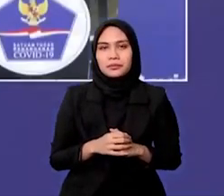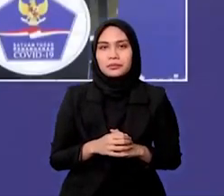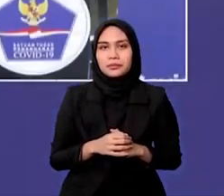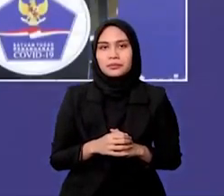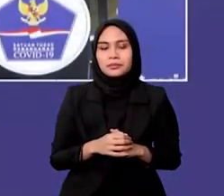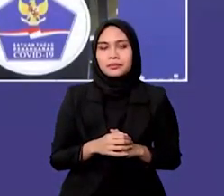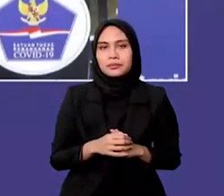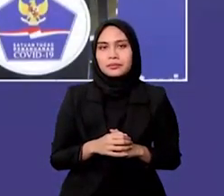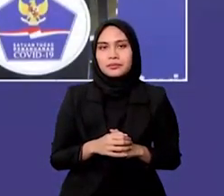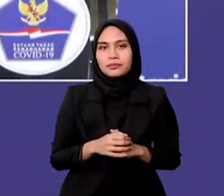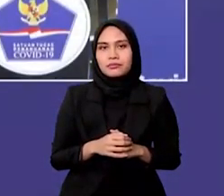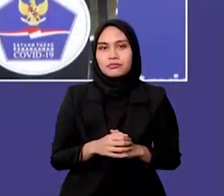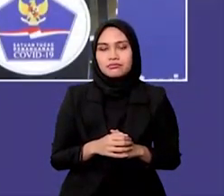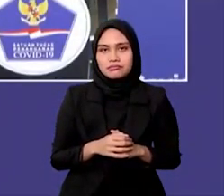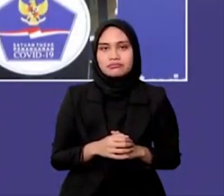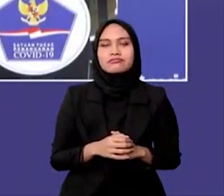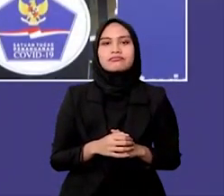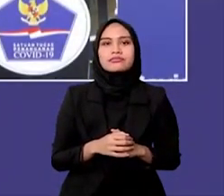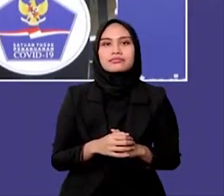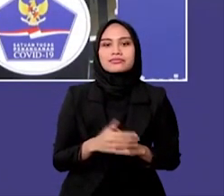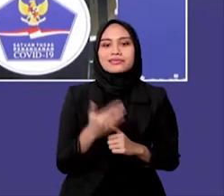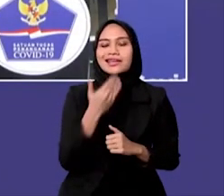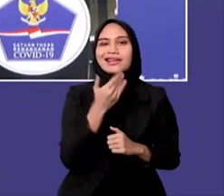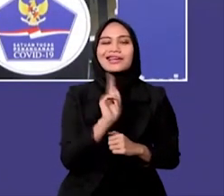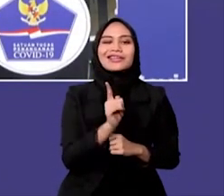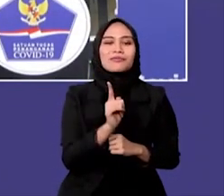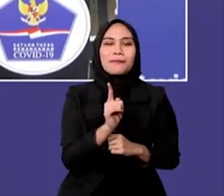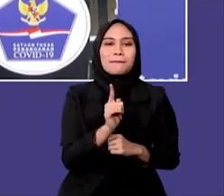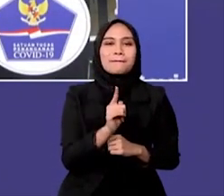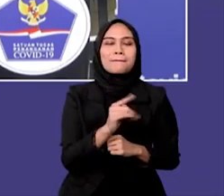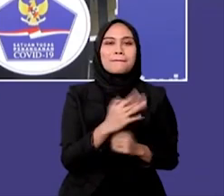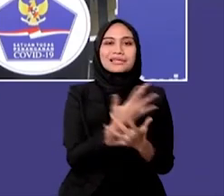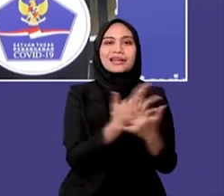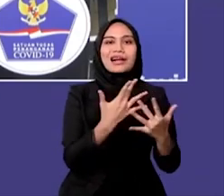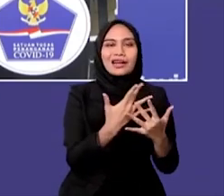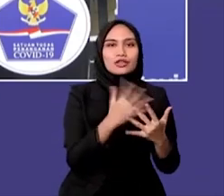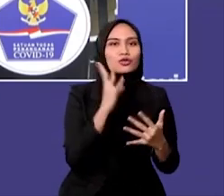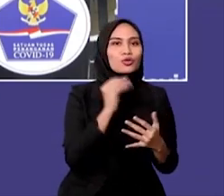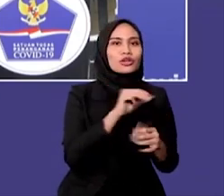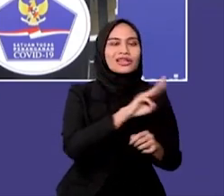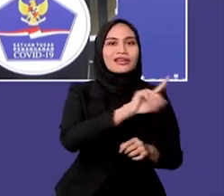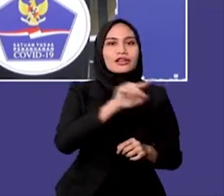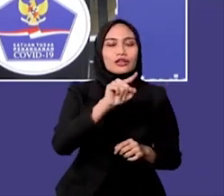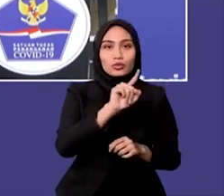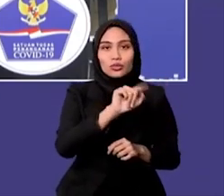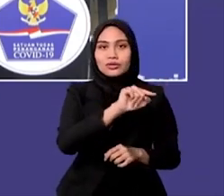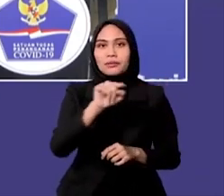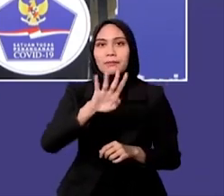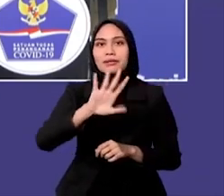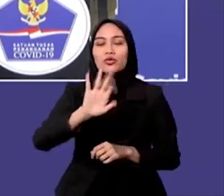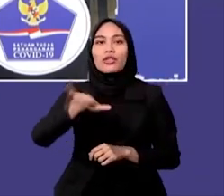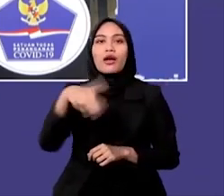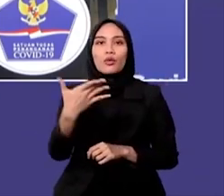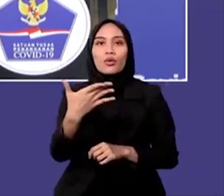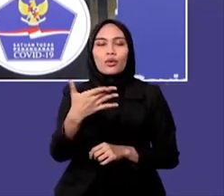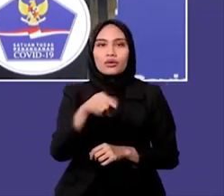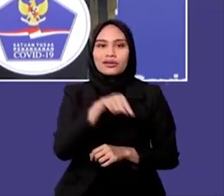masyarakat dengan usia antara 31-45 tahun sebesar